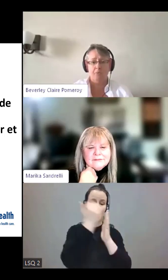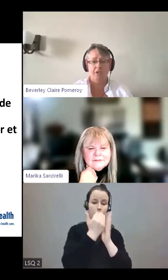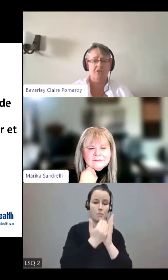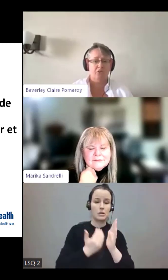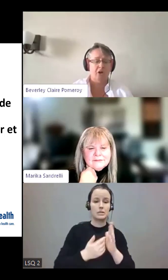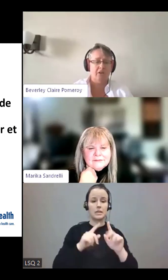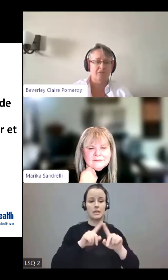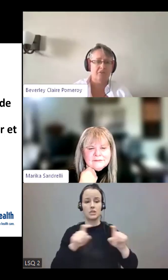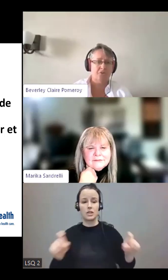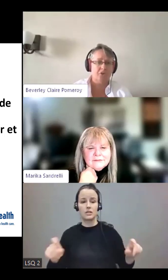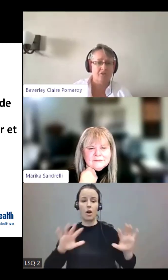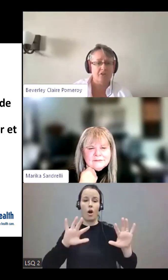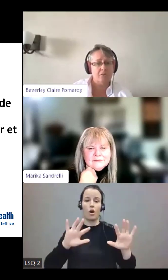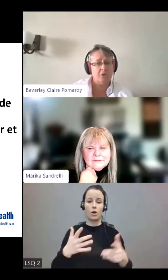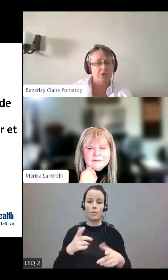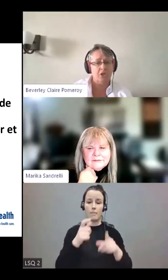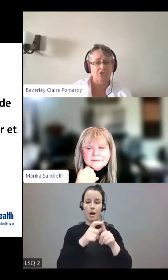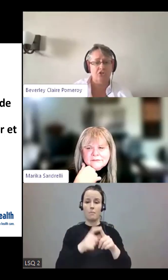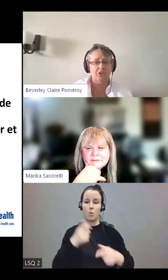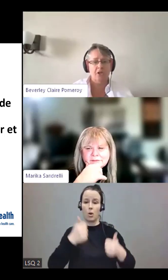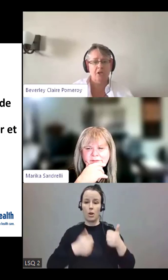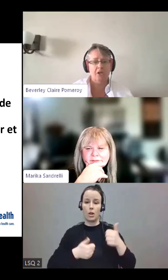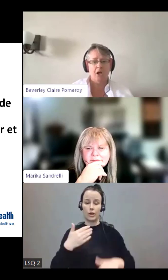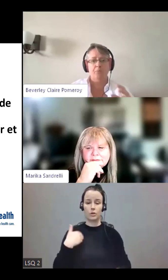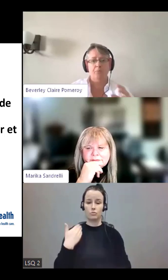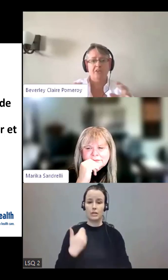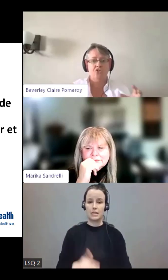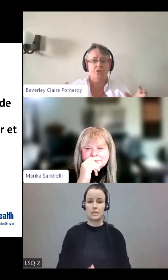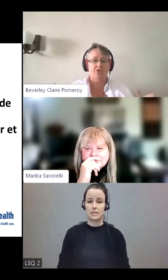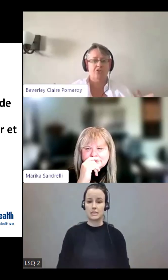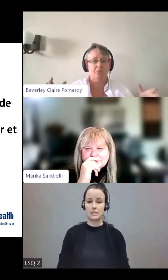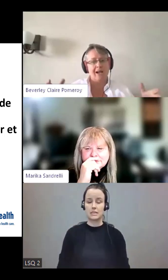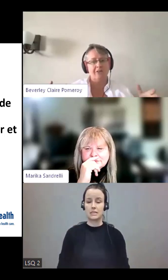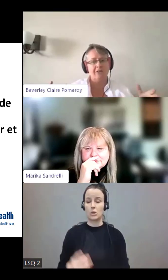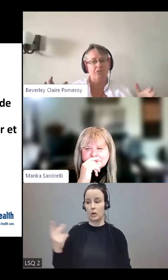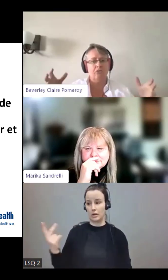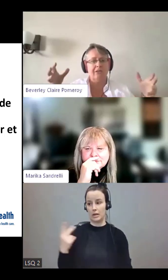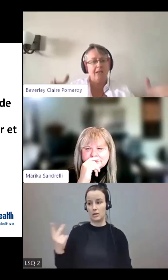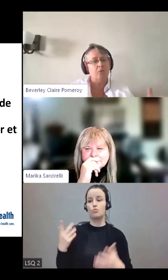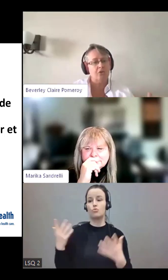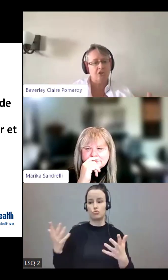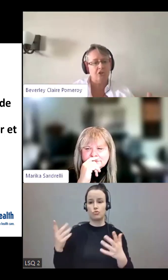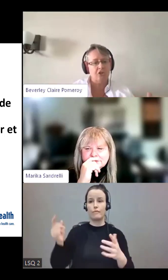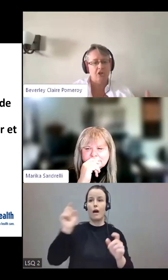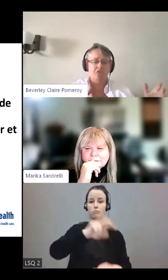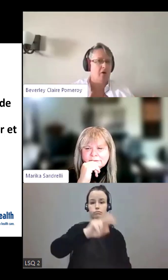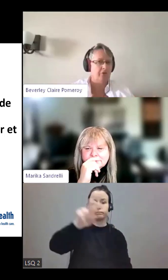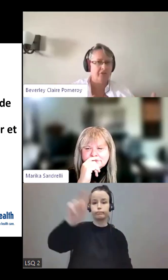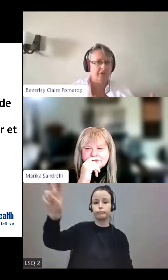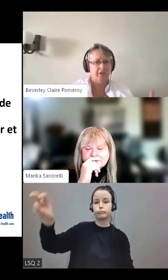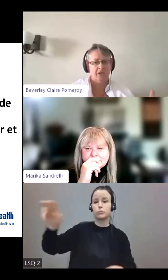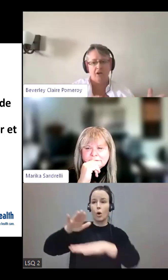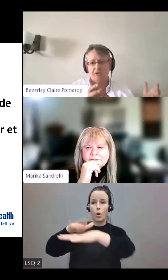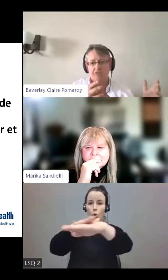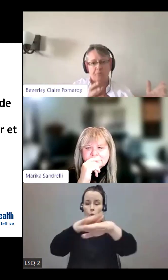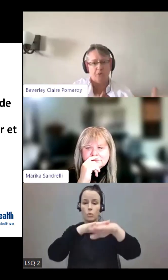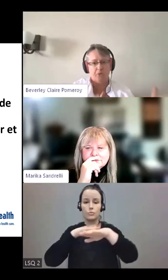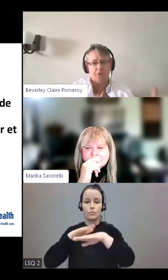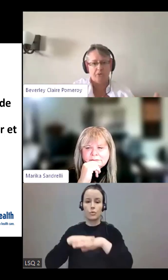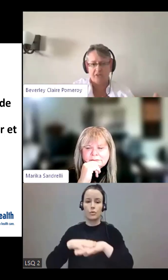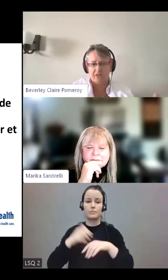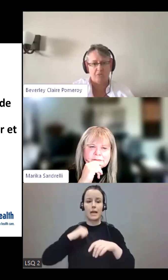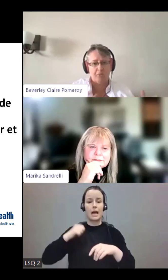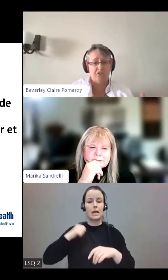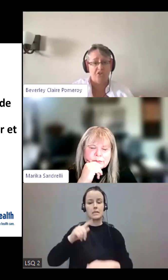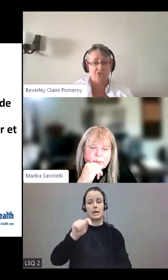de consultation et de coaching en mettant TRIP en pratique par le biais de langage, des procédures et de